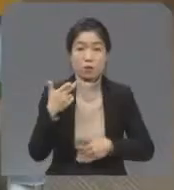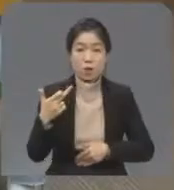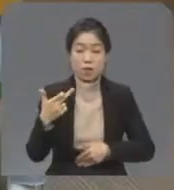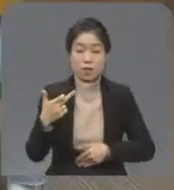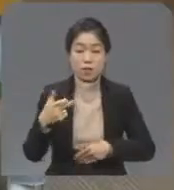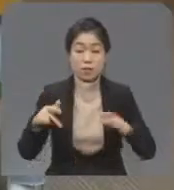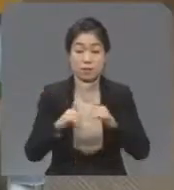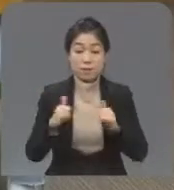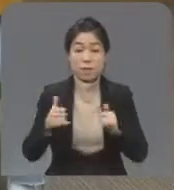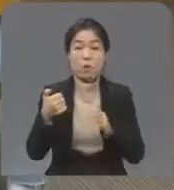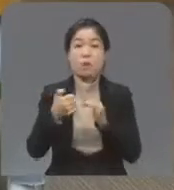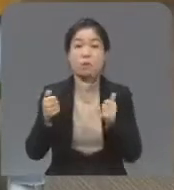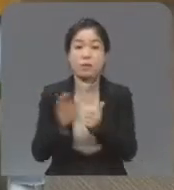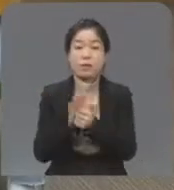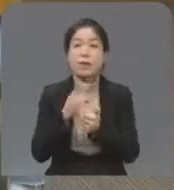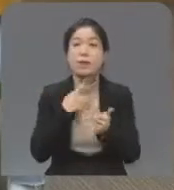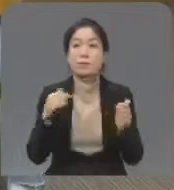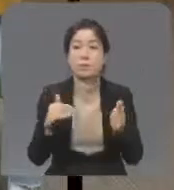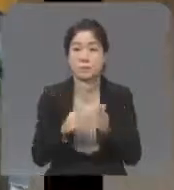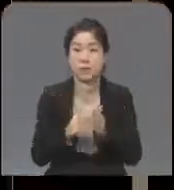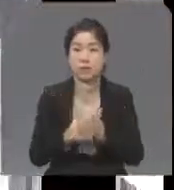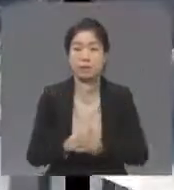주민 50여 명이 혜택을 받습니다.